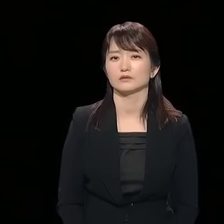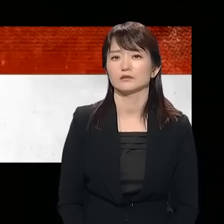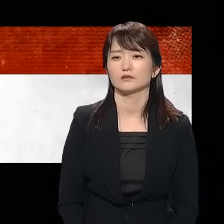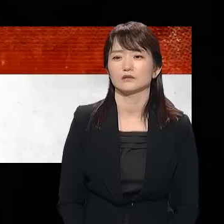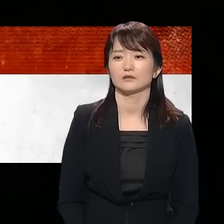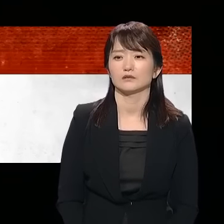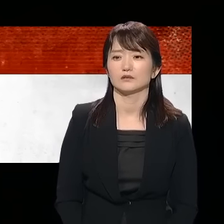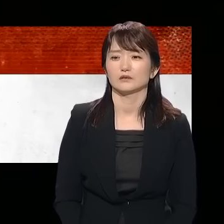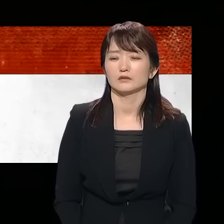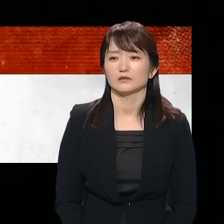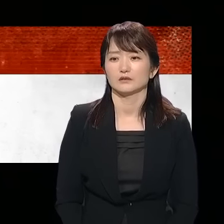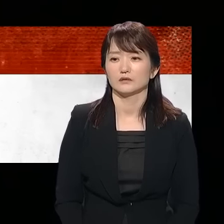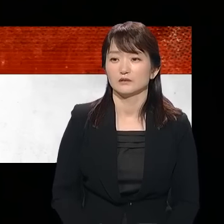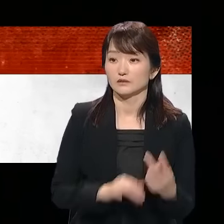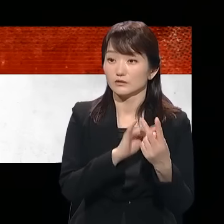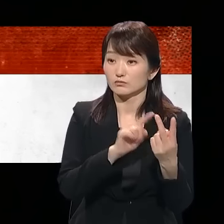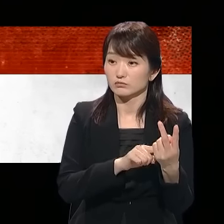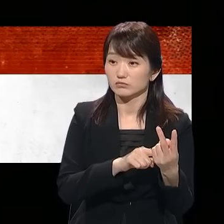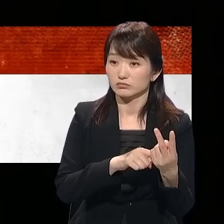근데